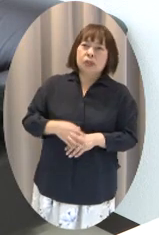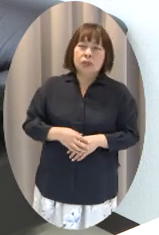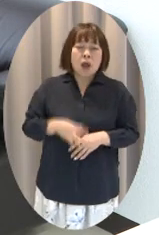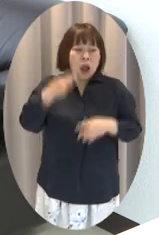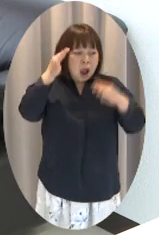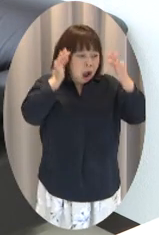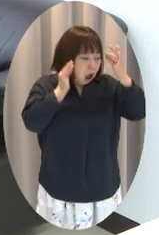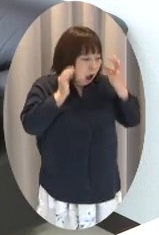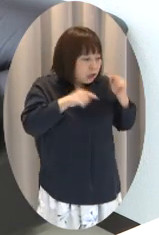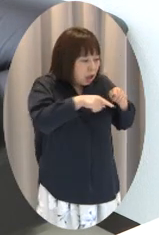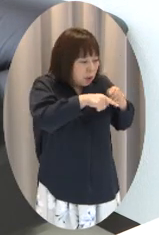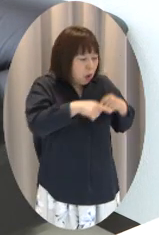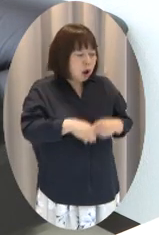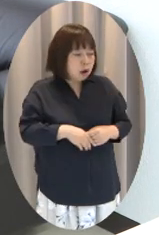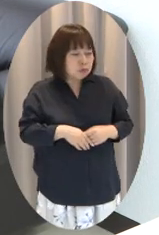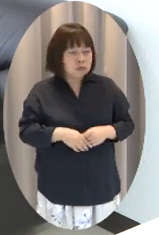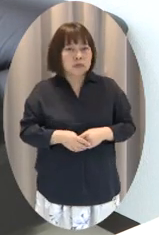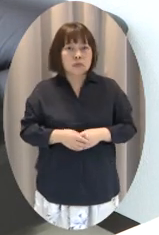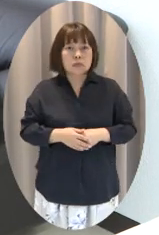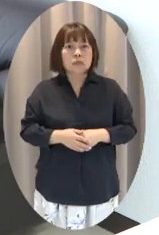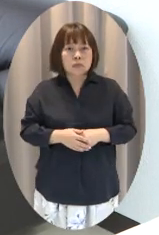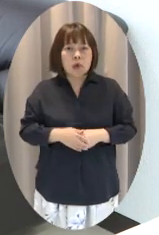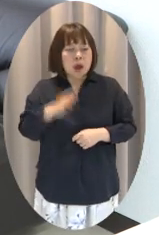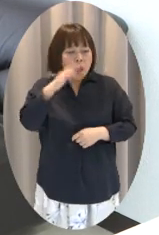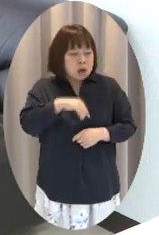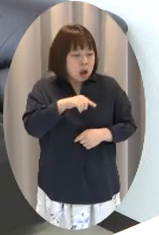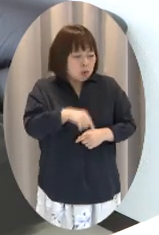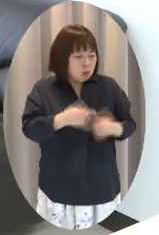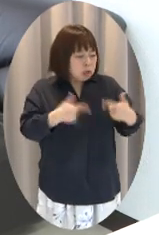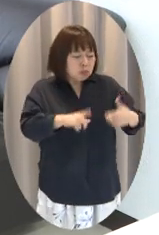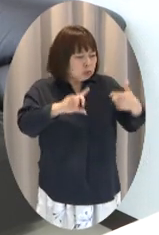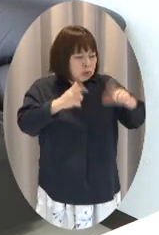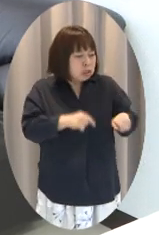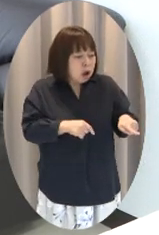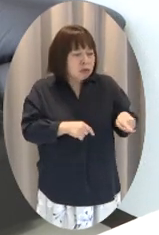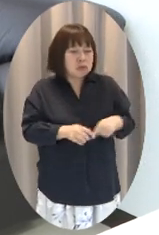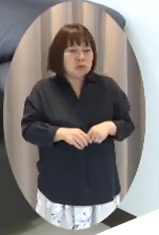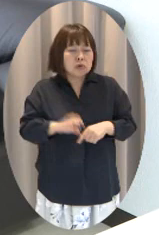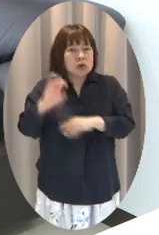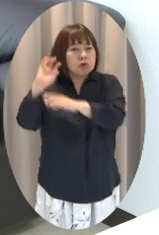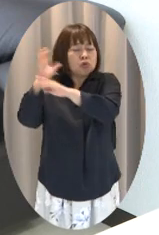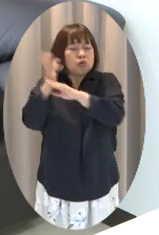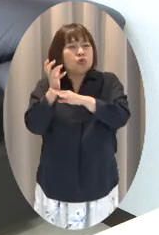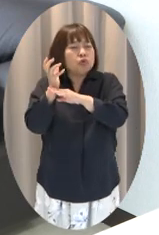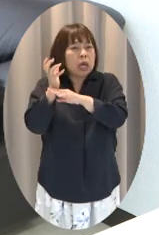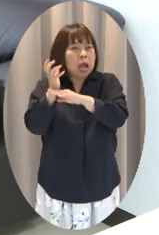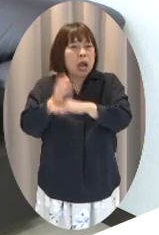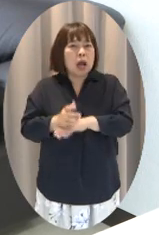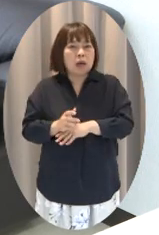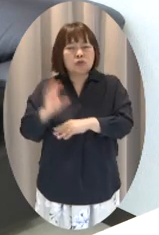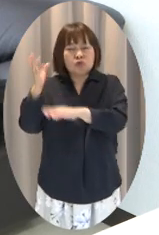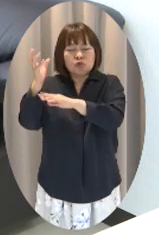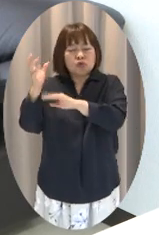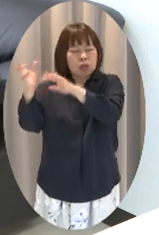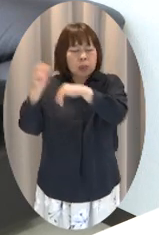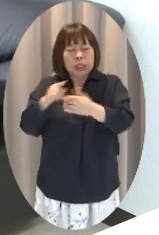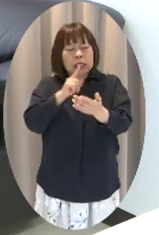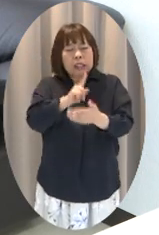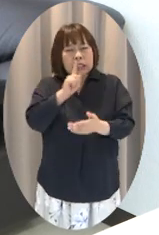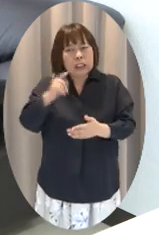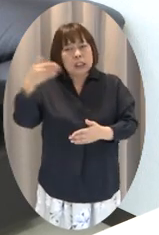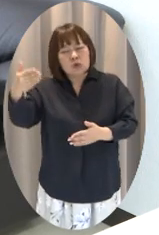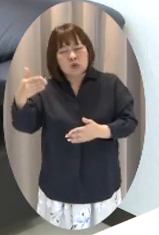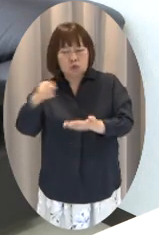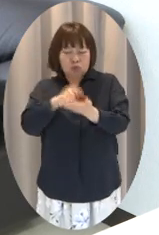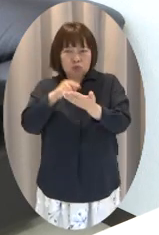や汗もめっちゃかいてるし。 あ かん、これはいつもと違う、うん、救急車や。救急車